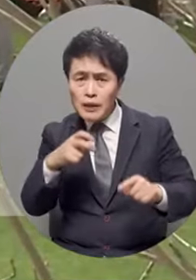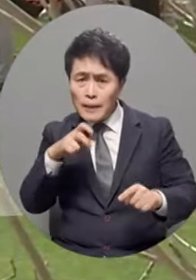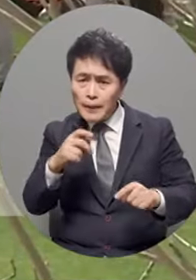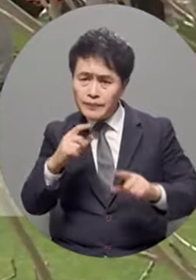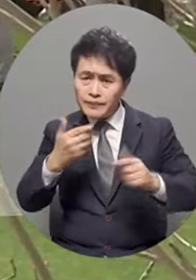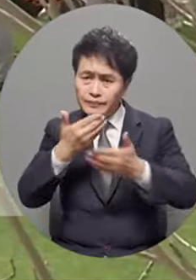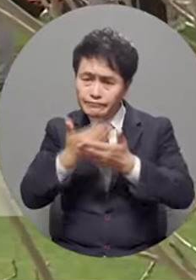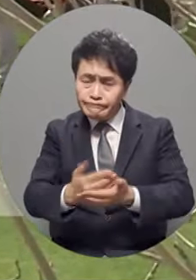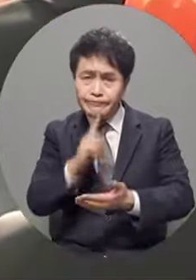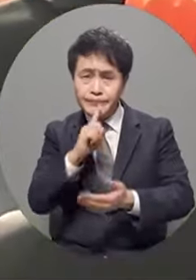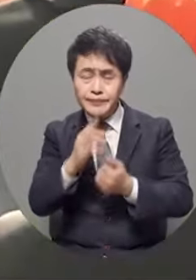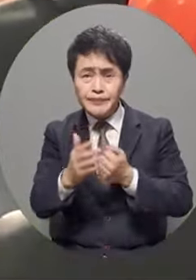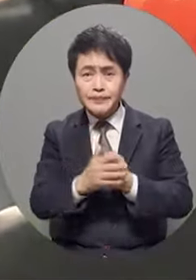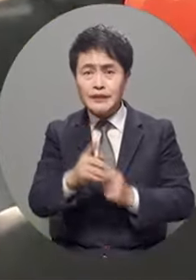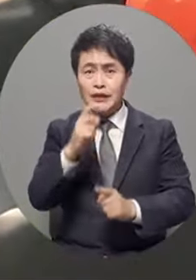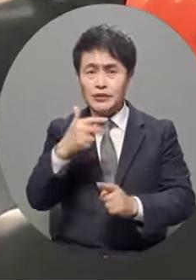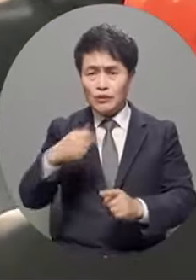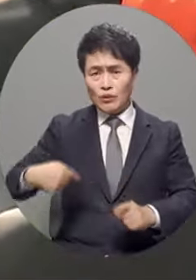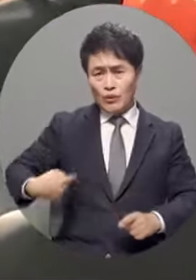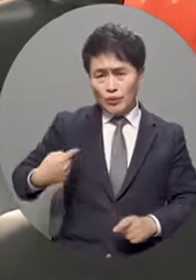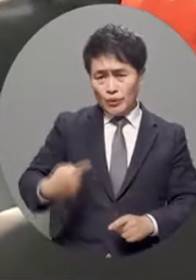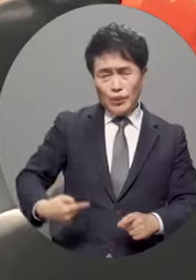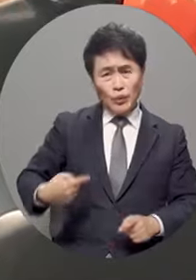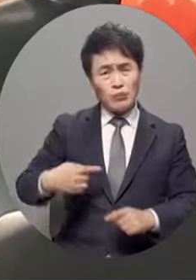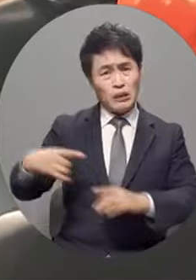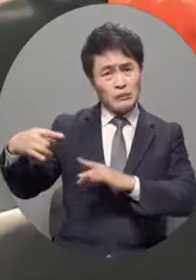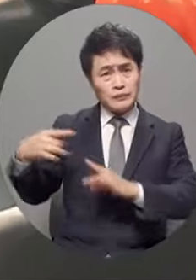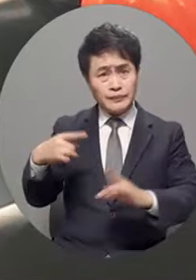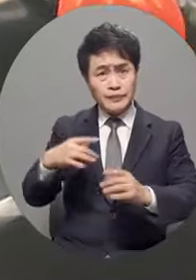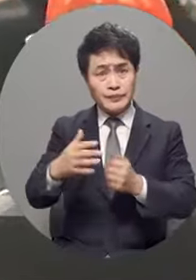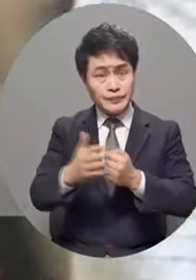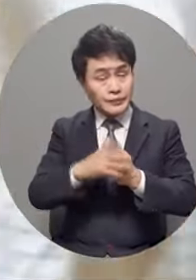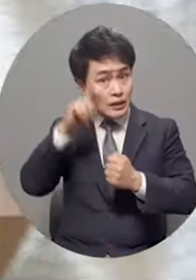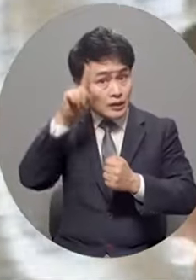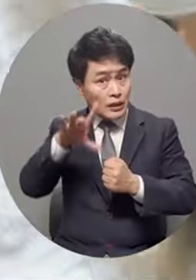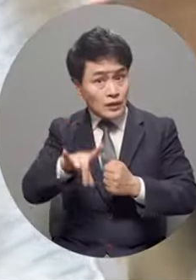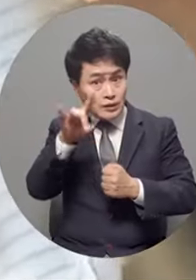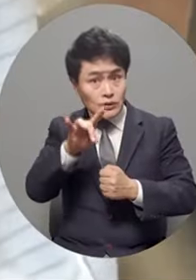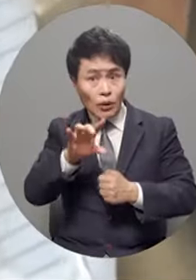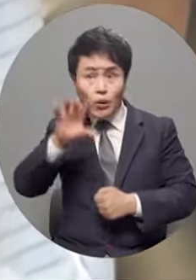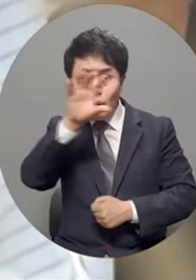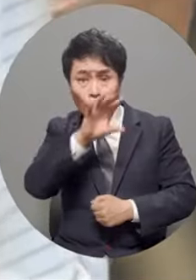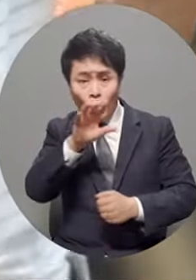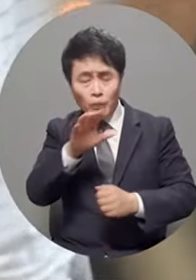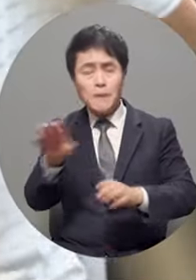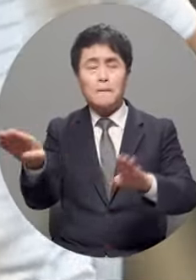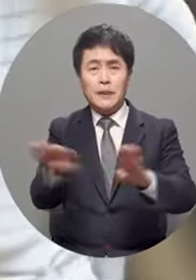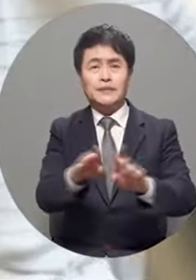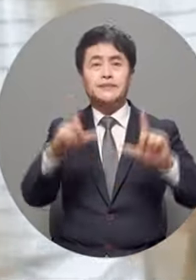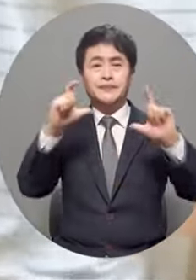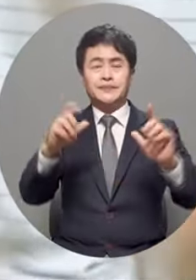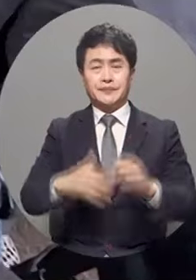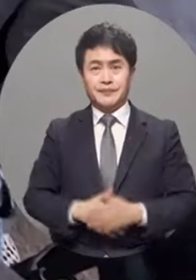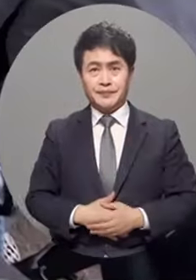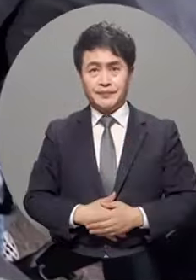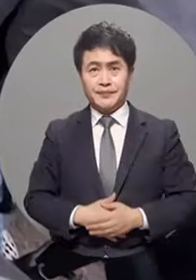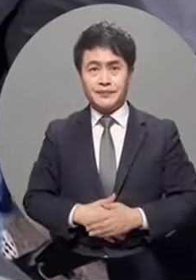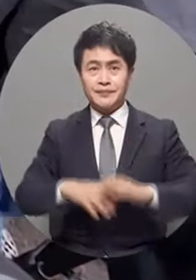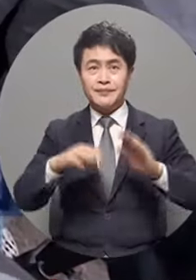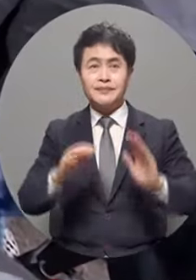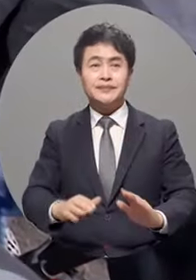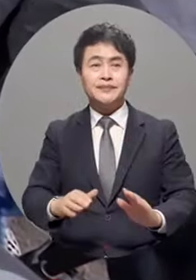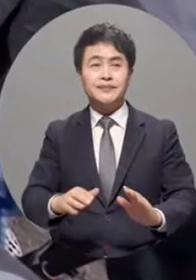모습이었습니다. 이정우의 옆구리에 경미한 통증이 있어 내일 첫 시범 경기에는 결장한다고 밝혔습니다. Yeah, he's